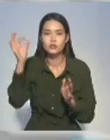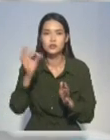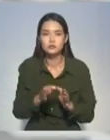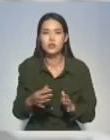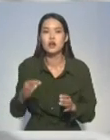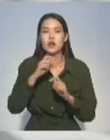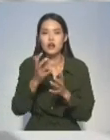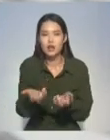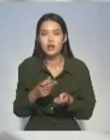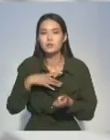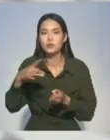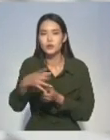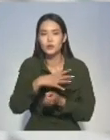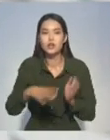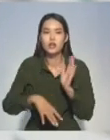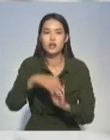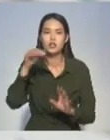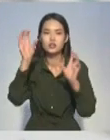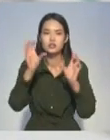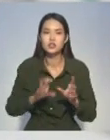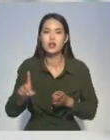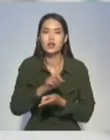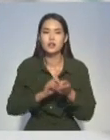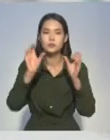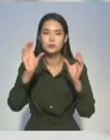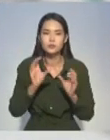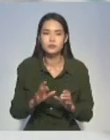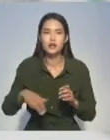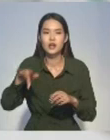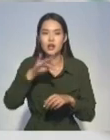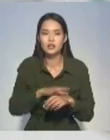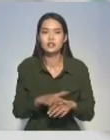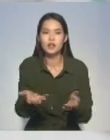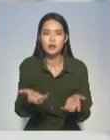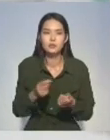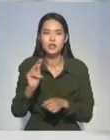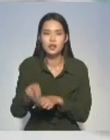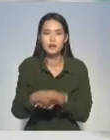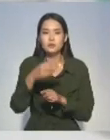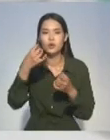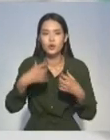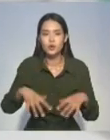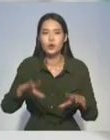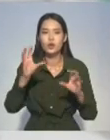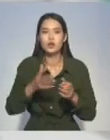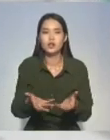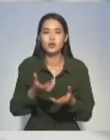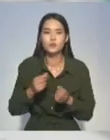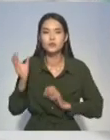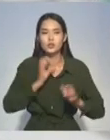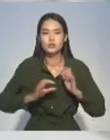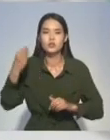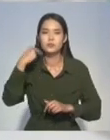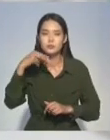77,18% одобрили на республиканском референдуме законопроект по изменению Конституции страны. Принятые поправки в Конституцию включали реформу института